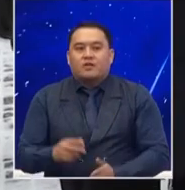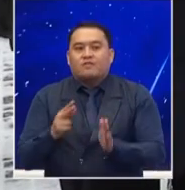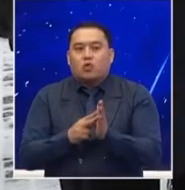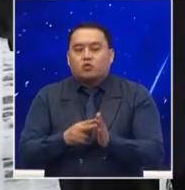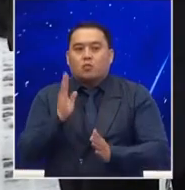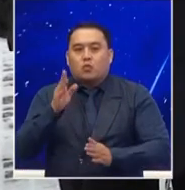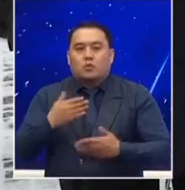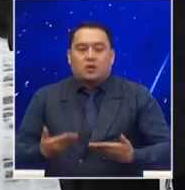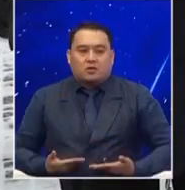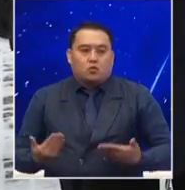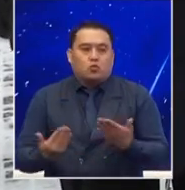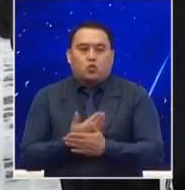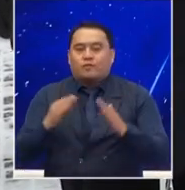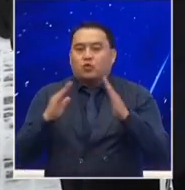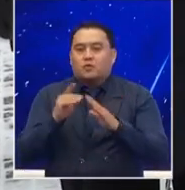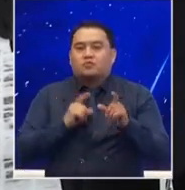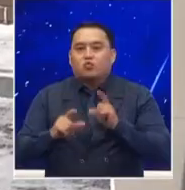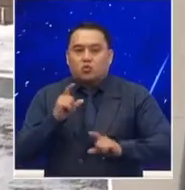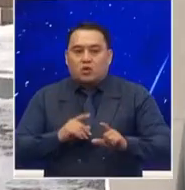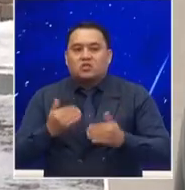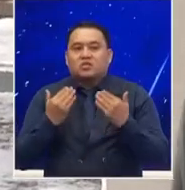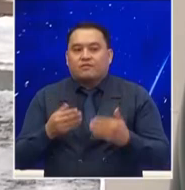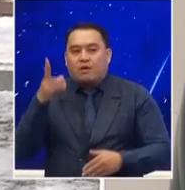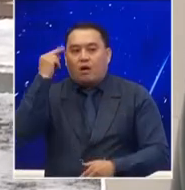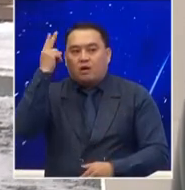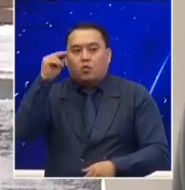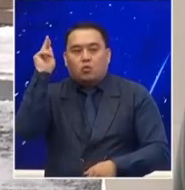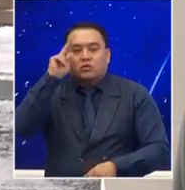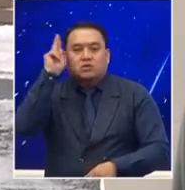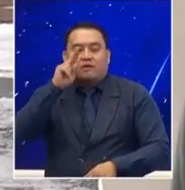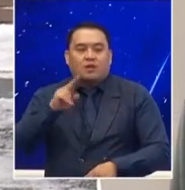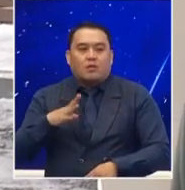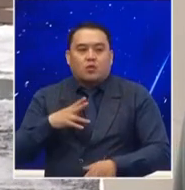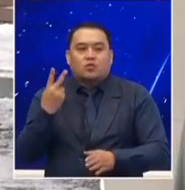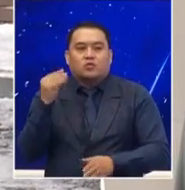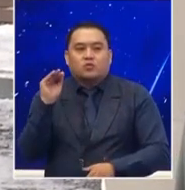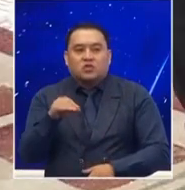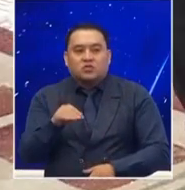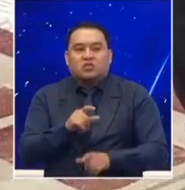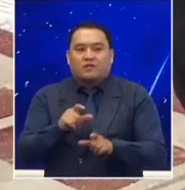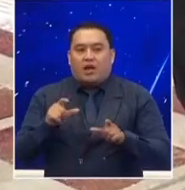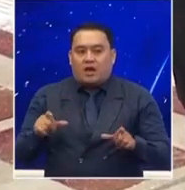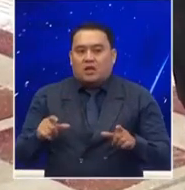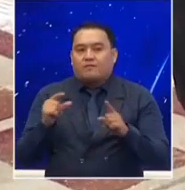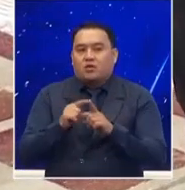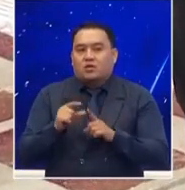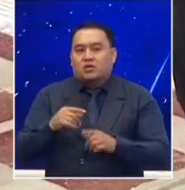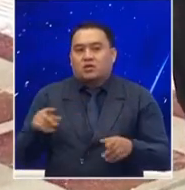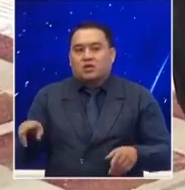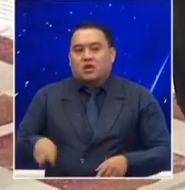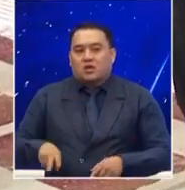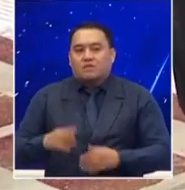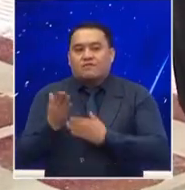из них будут проживать в новом доме студентов. В настоящее время количество учащихся составляет более 2500. По словам директора